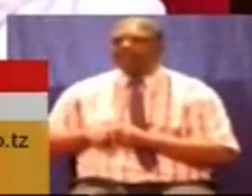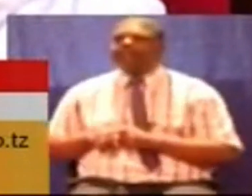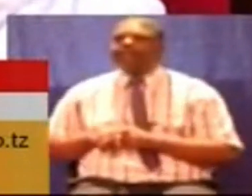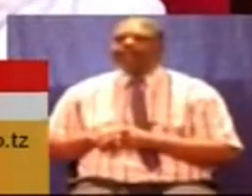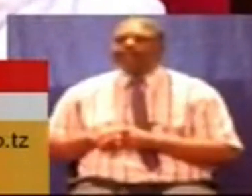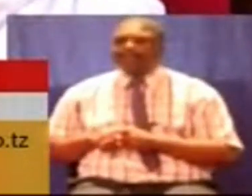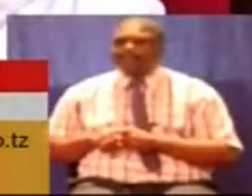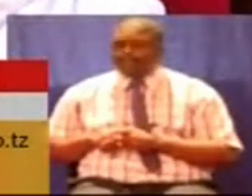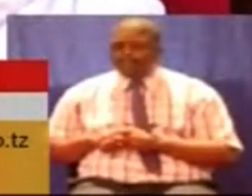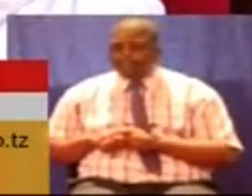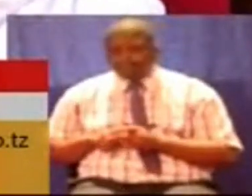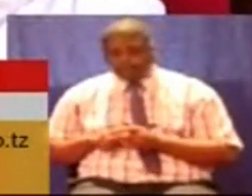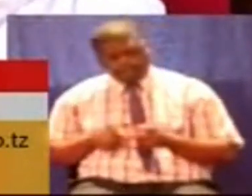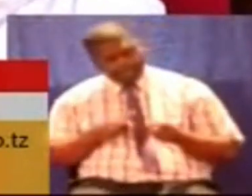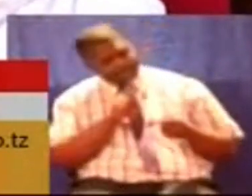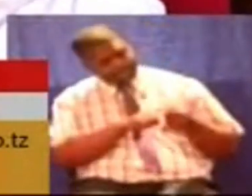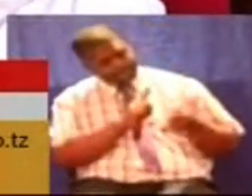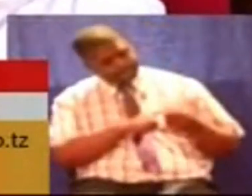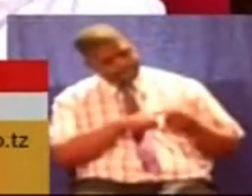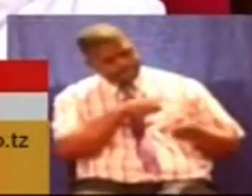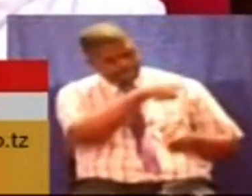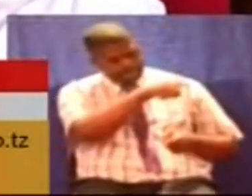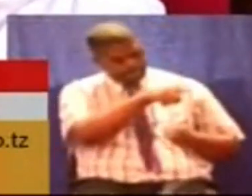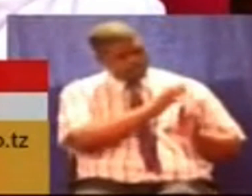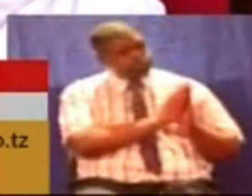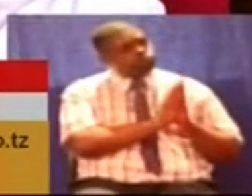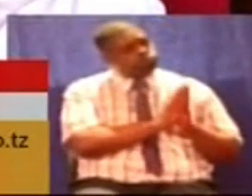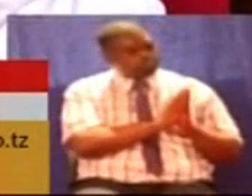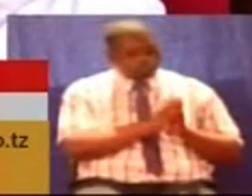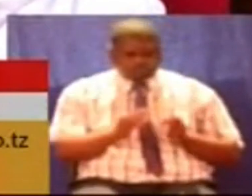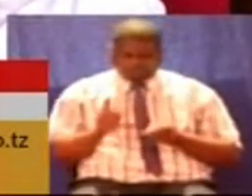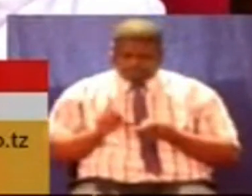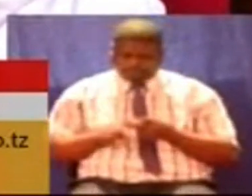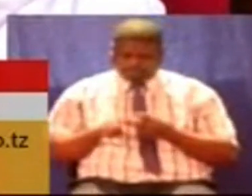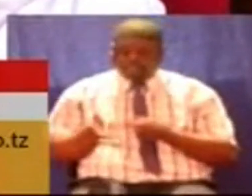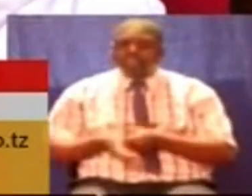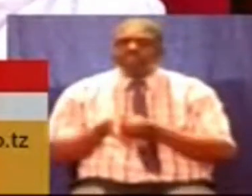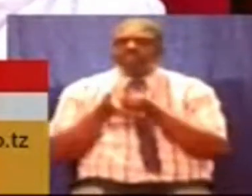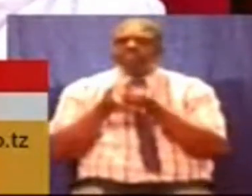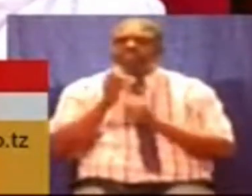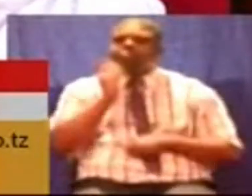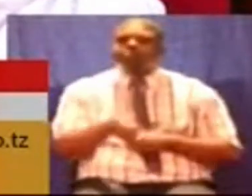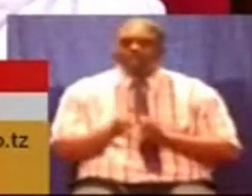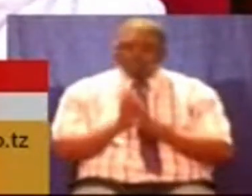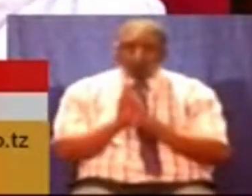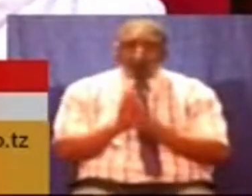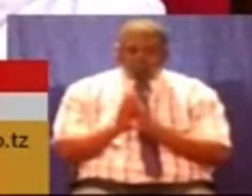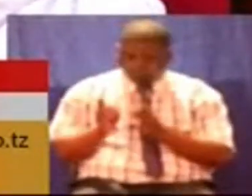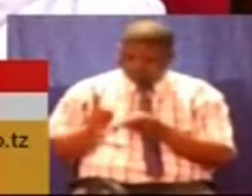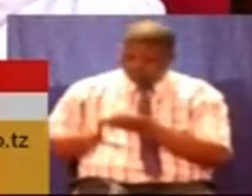nikushukuru wewe binafsi, nimshukuru Naibu Spika, nimshukuru Katibu wa Bunge,